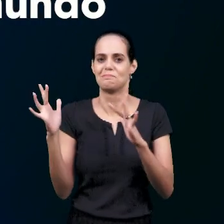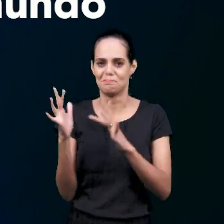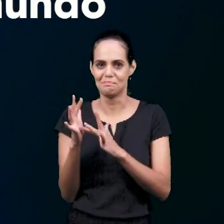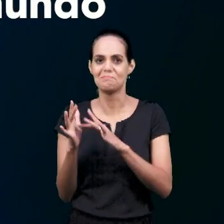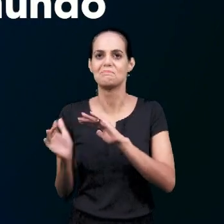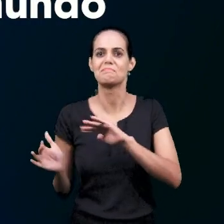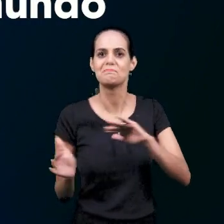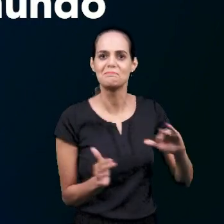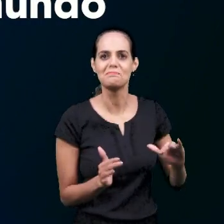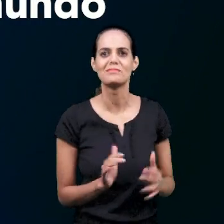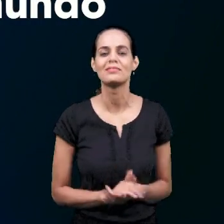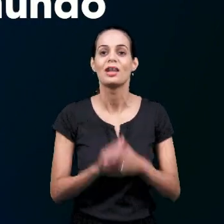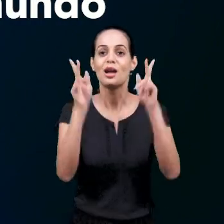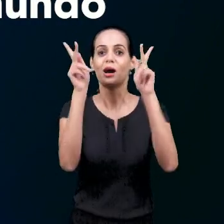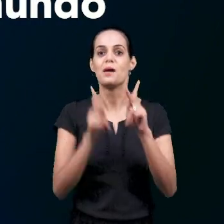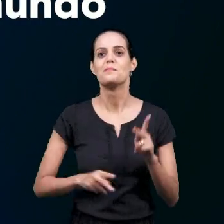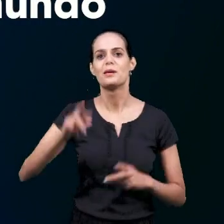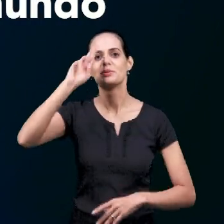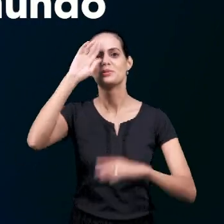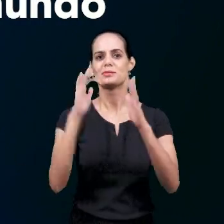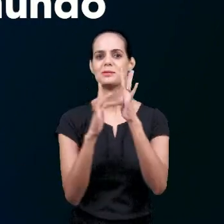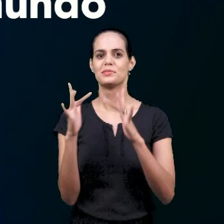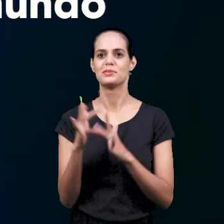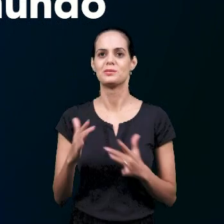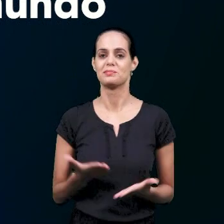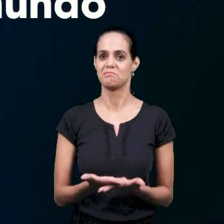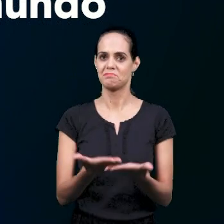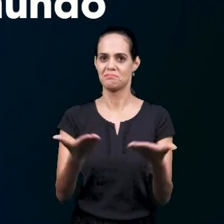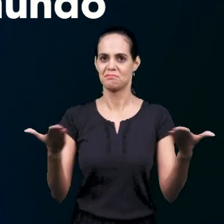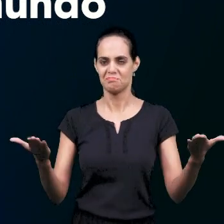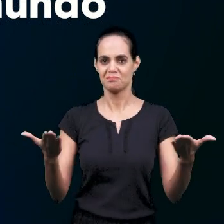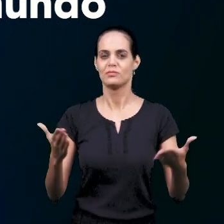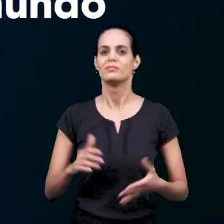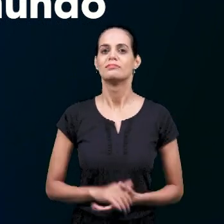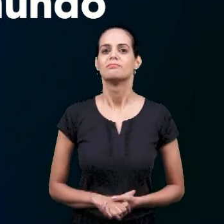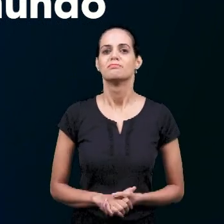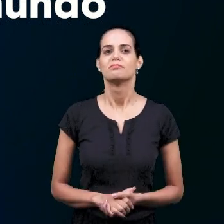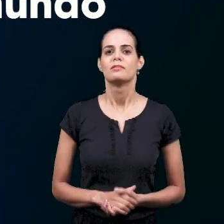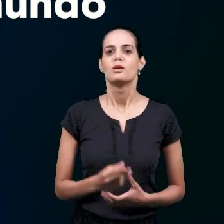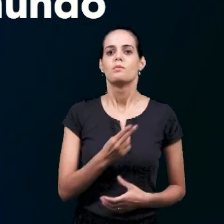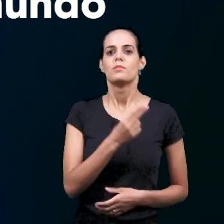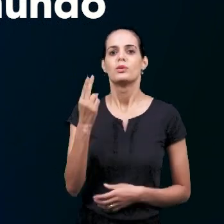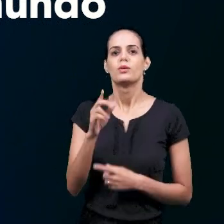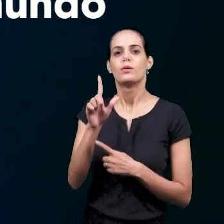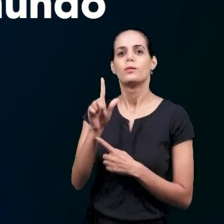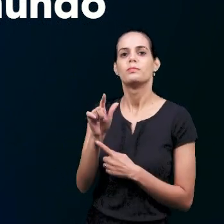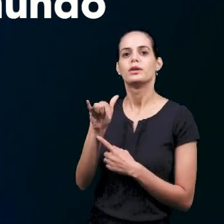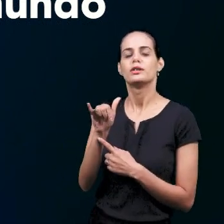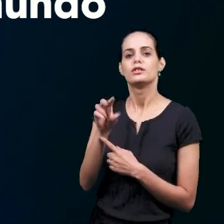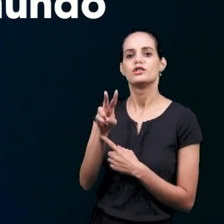pond des œufs. La paix du Seigneur Jésus.